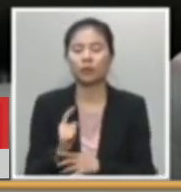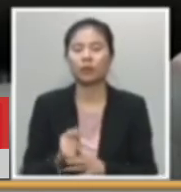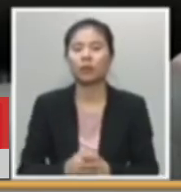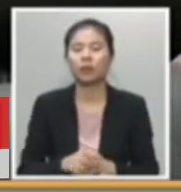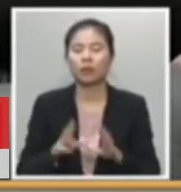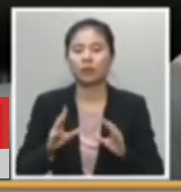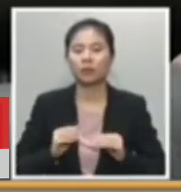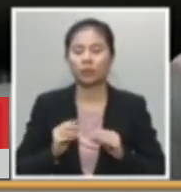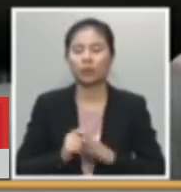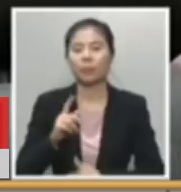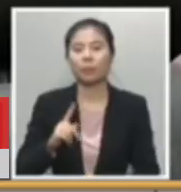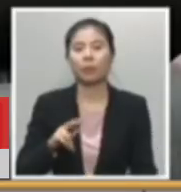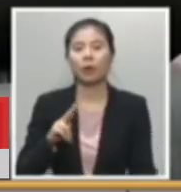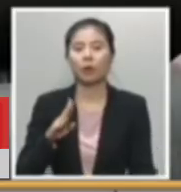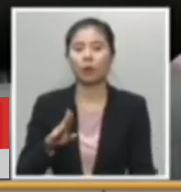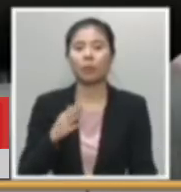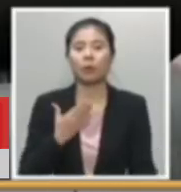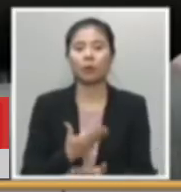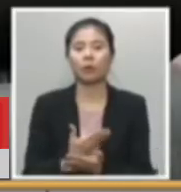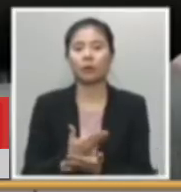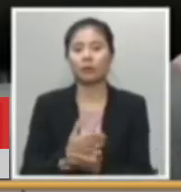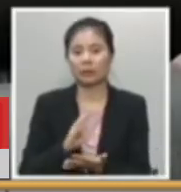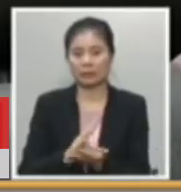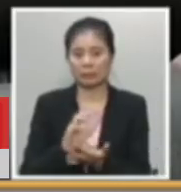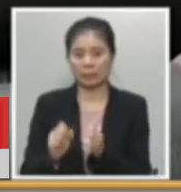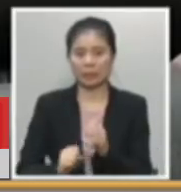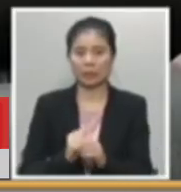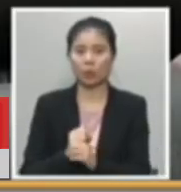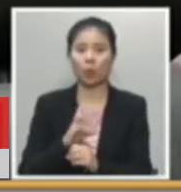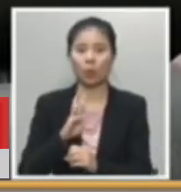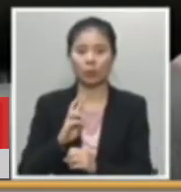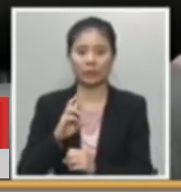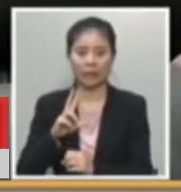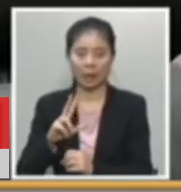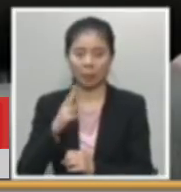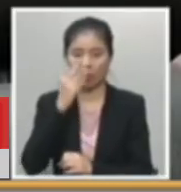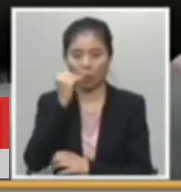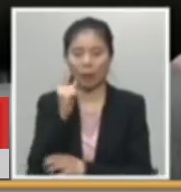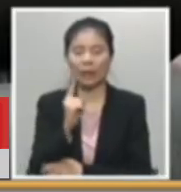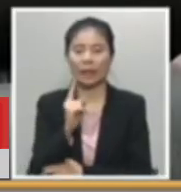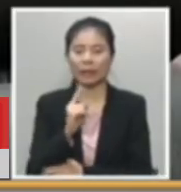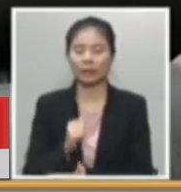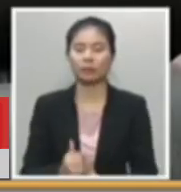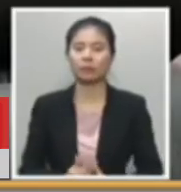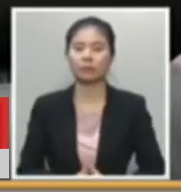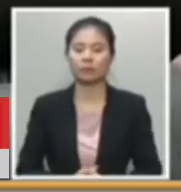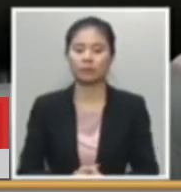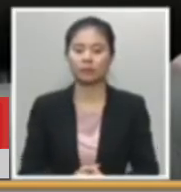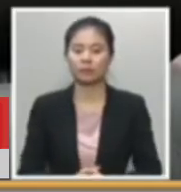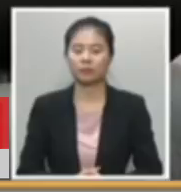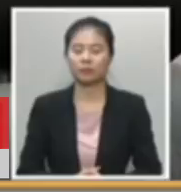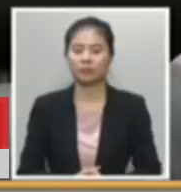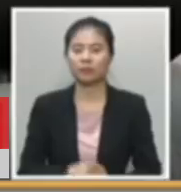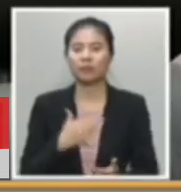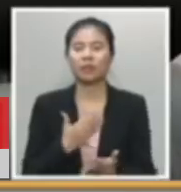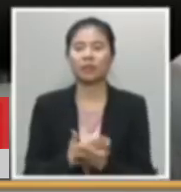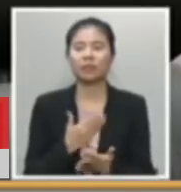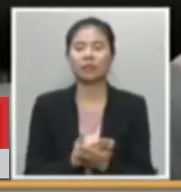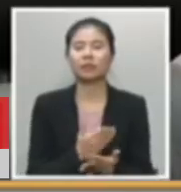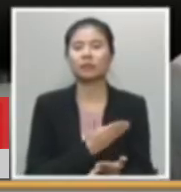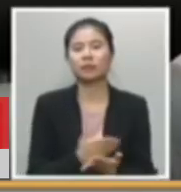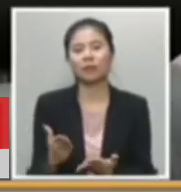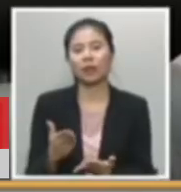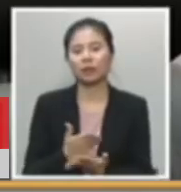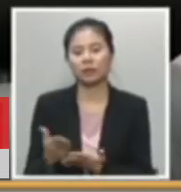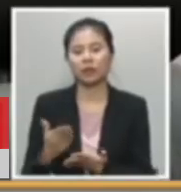พระราชบัญญัติงบประมาณรายจ่ายประจำปีปีนี้ก็คือภาครายจ่ายคือตัว